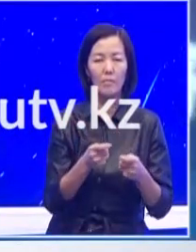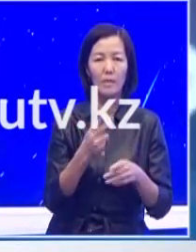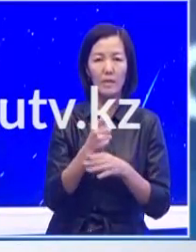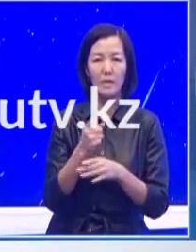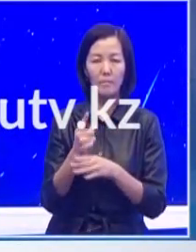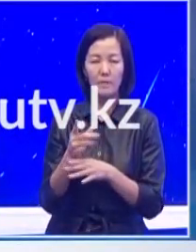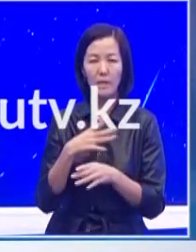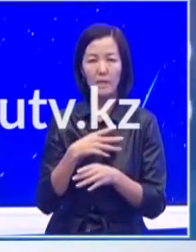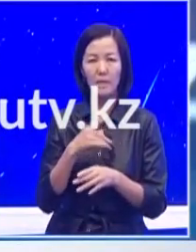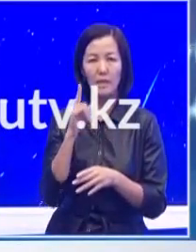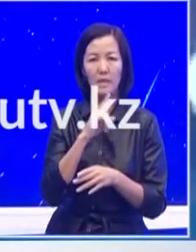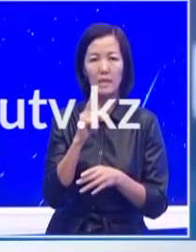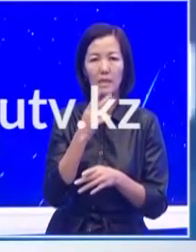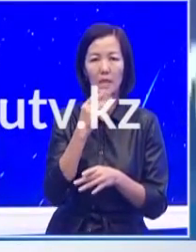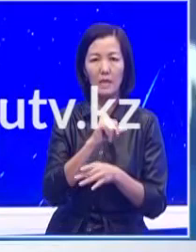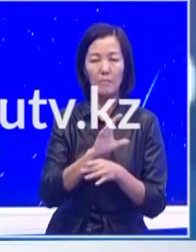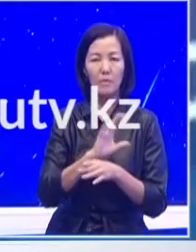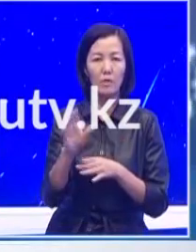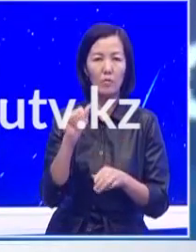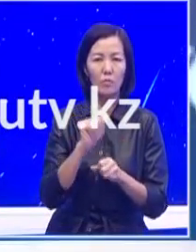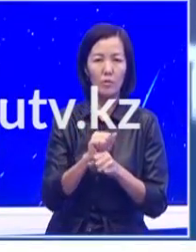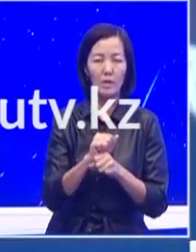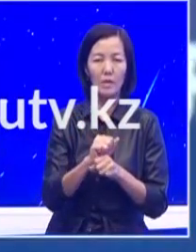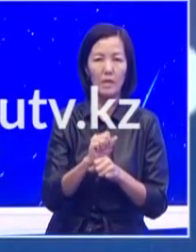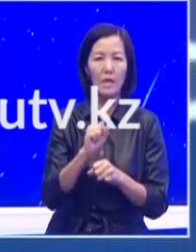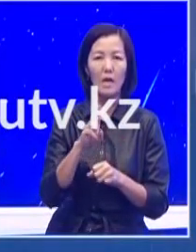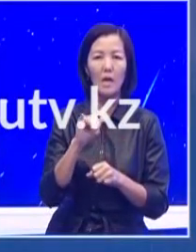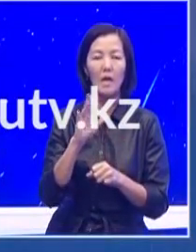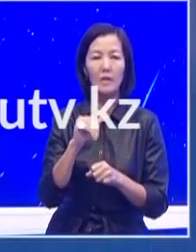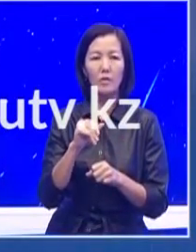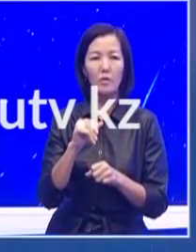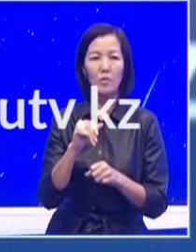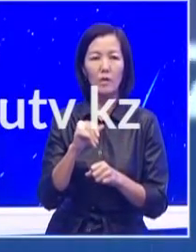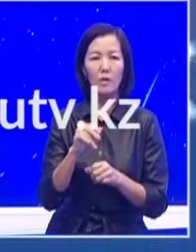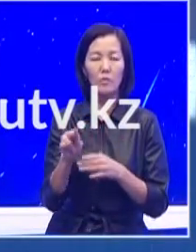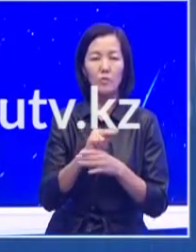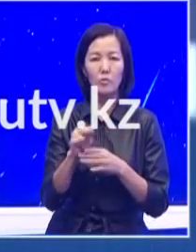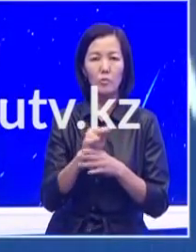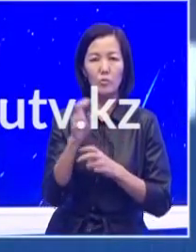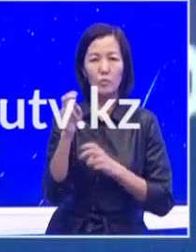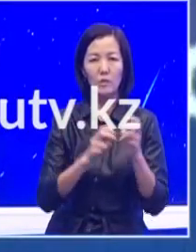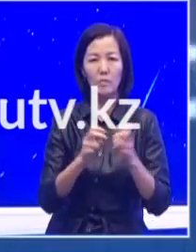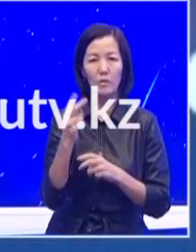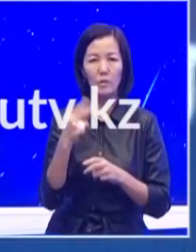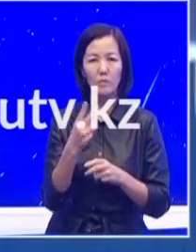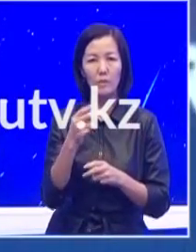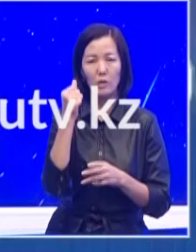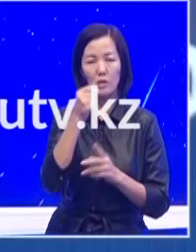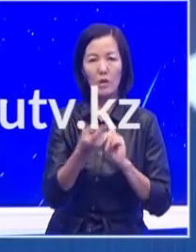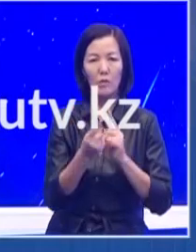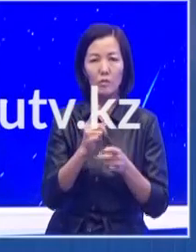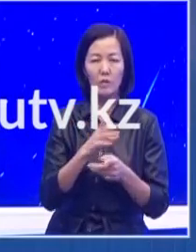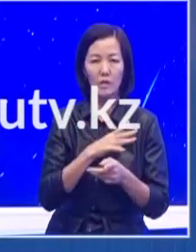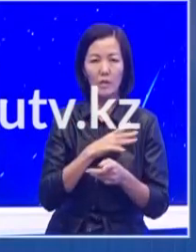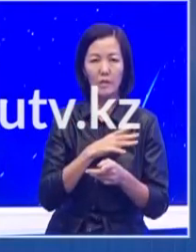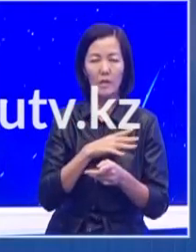айынан бастап дизельді экспорттау тоқталды. Және Атырау мұнай өңдеу зауытына жөндеу жұмыстары 2022 жылға ауыстырылды.